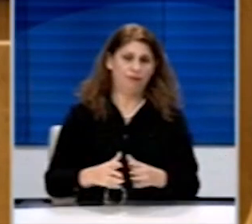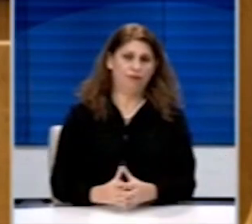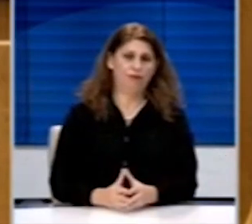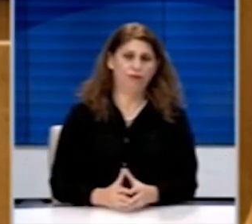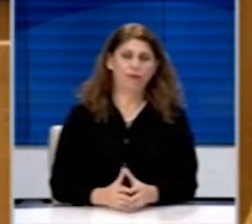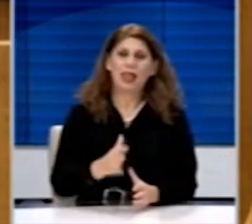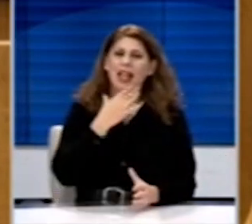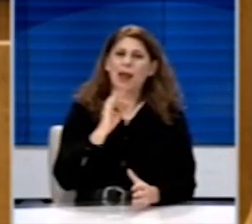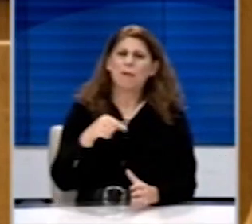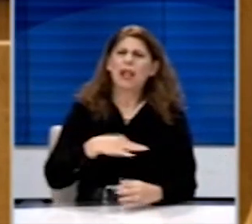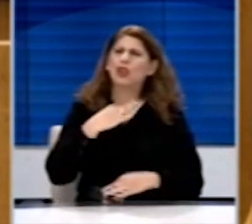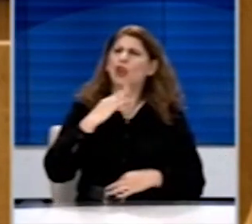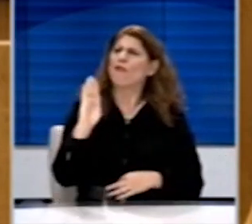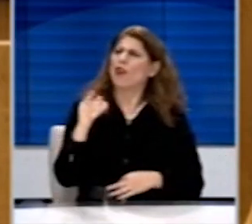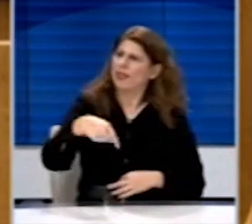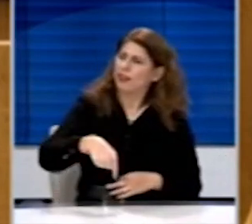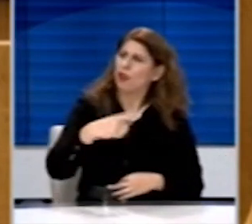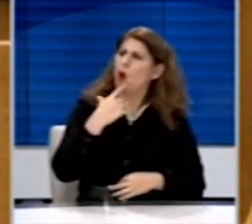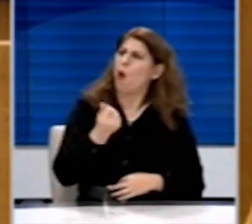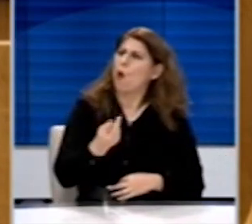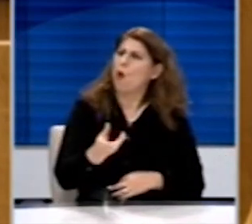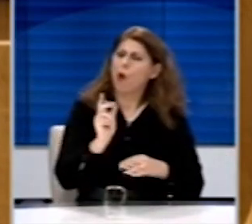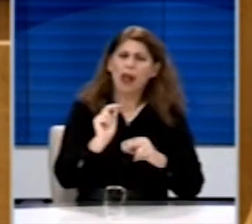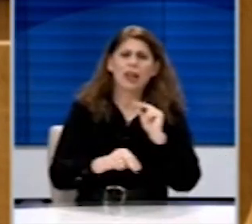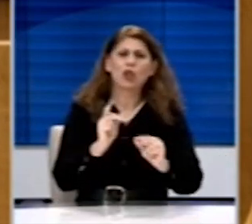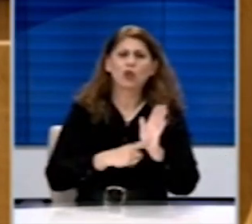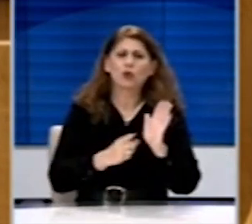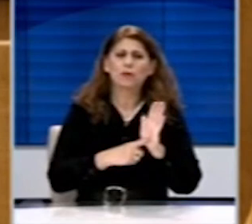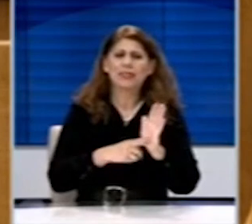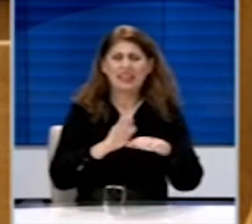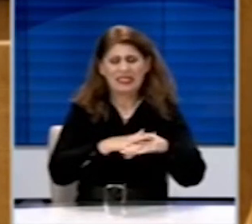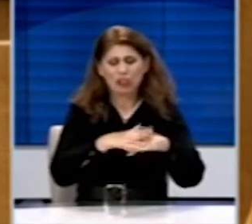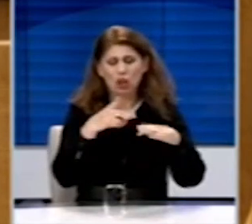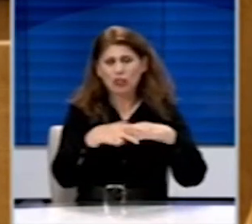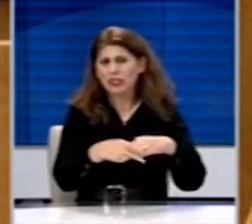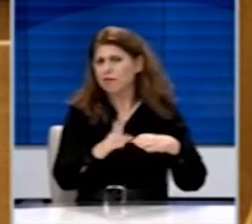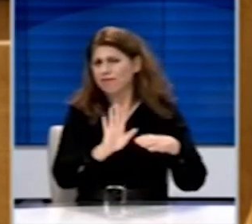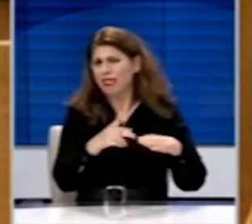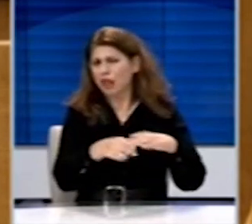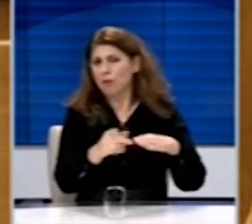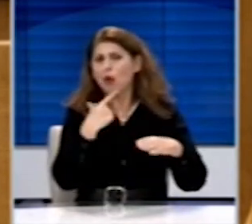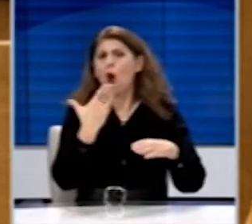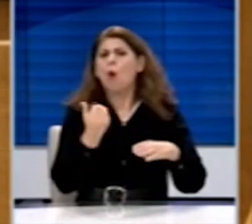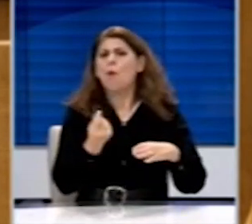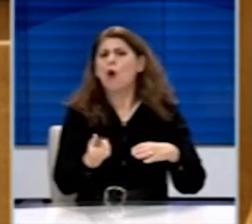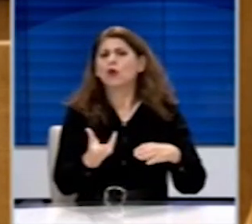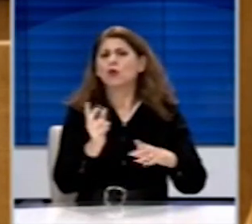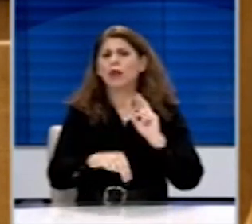Απλά επειδή είναι ο κύριος Βορύδης εδώ, πόσους εκλογικούς νόμους, κύριε Βορύδη, ζητώ συγγνώμη για την διακοπή, πόσους εκλογικούς νόμους κατέθεσε η κυβέρνηση μέχρι